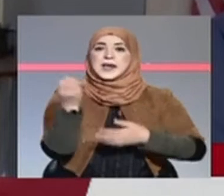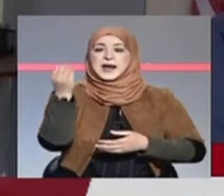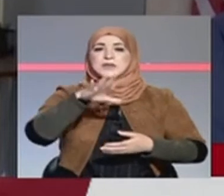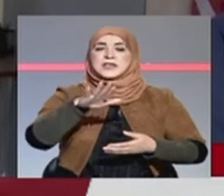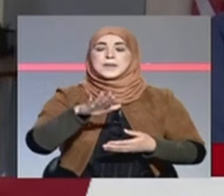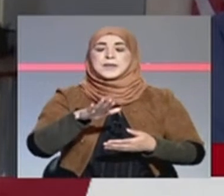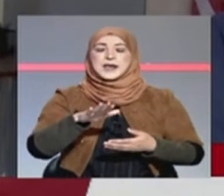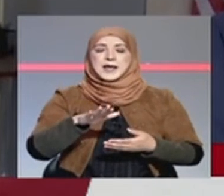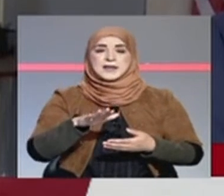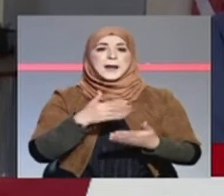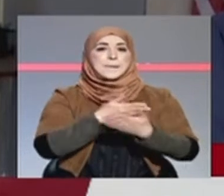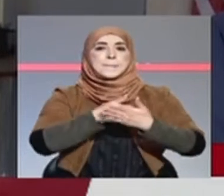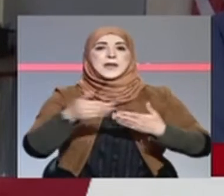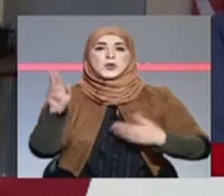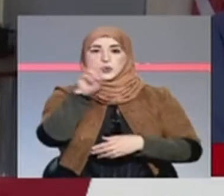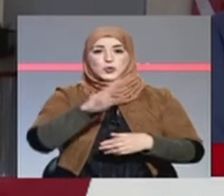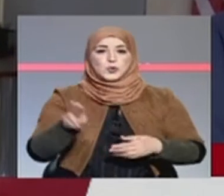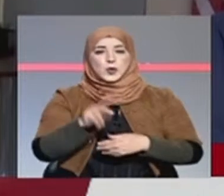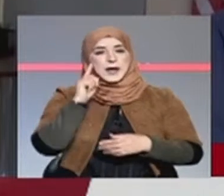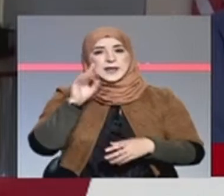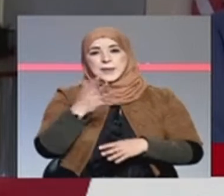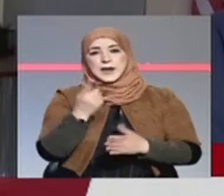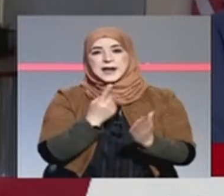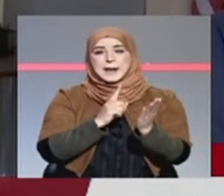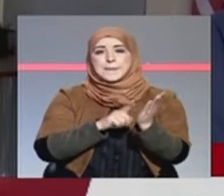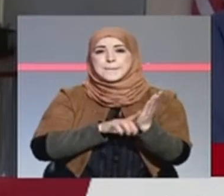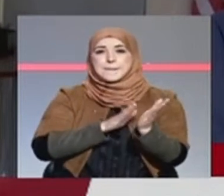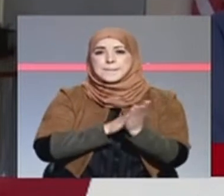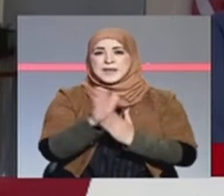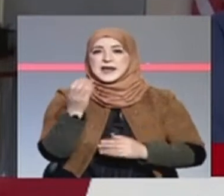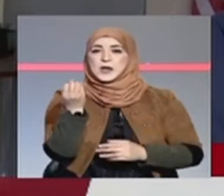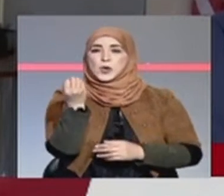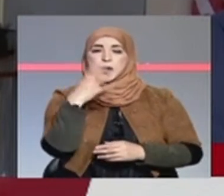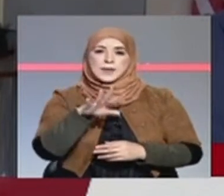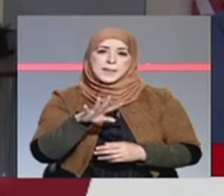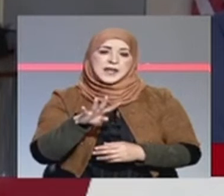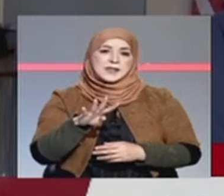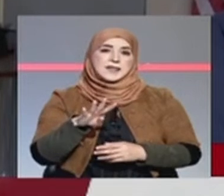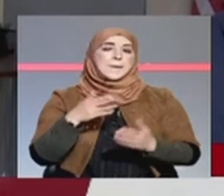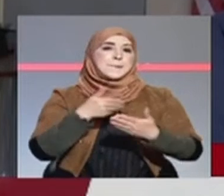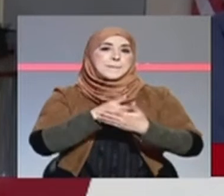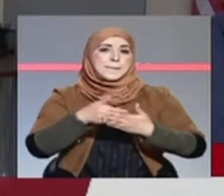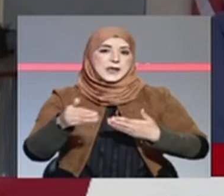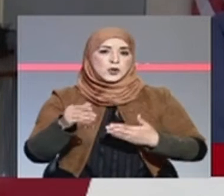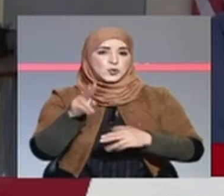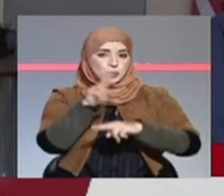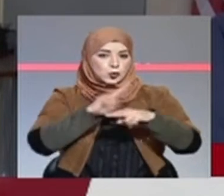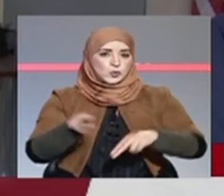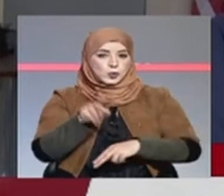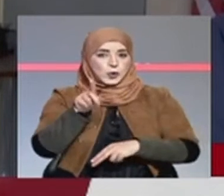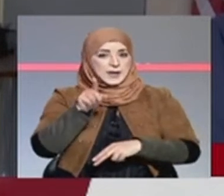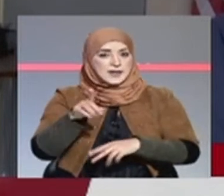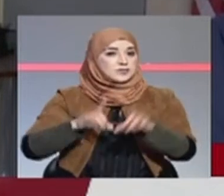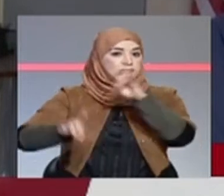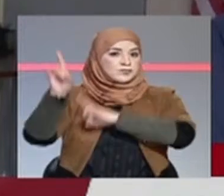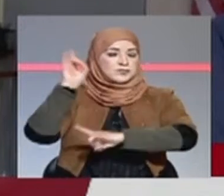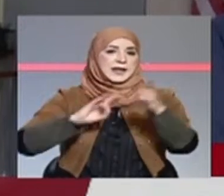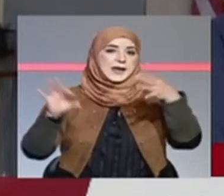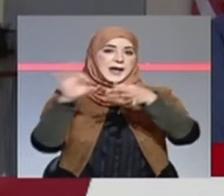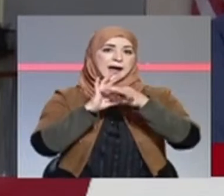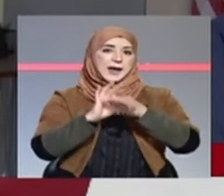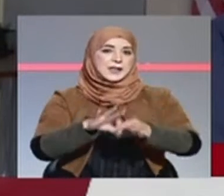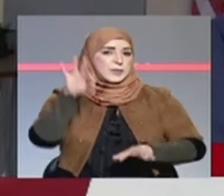مليون دولار عباره على مليار واربعمائه مليون دينار هو في تاريخ العلاقات ما بين الولايات المتحده